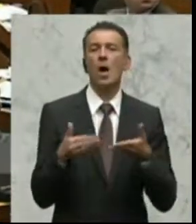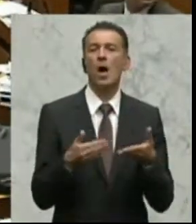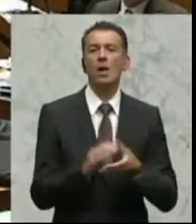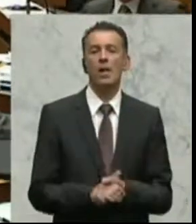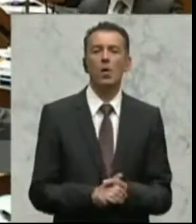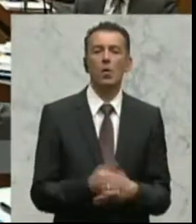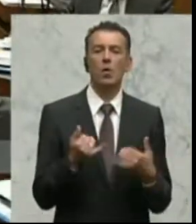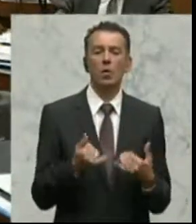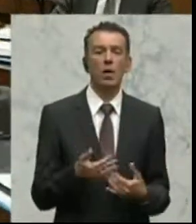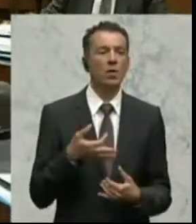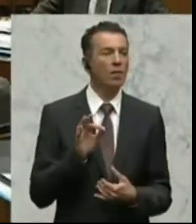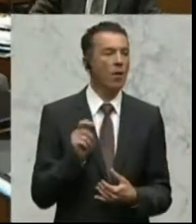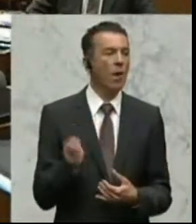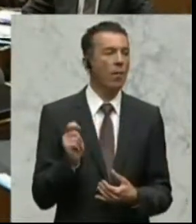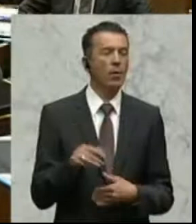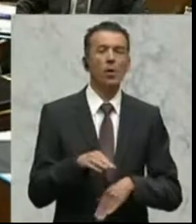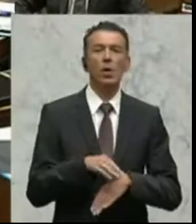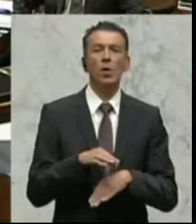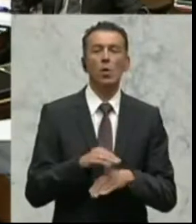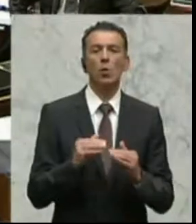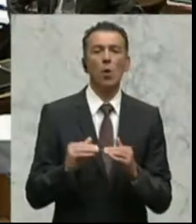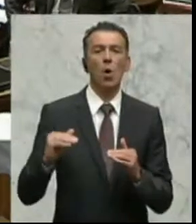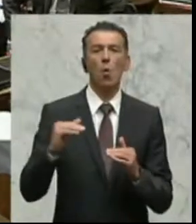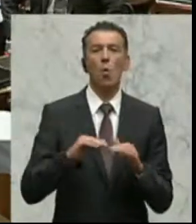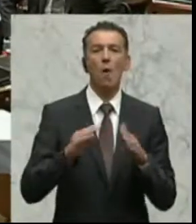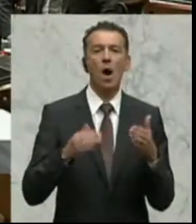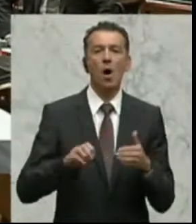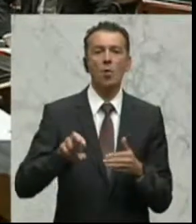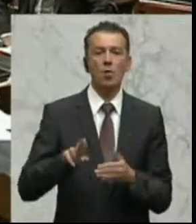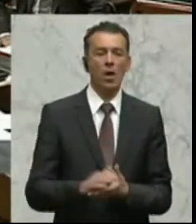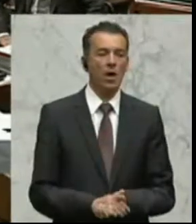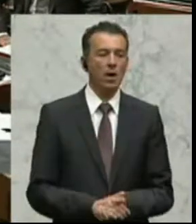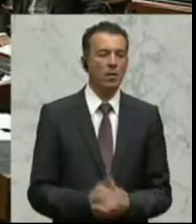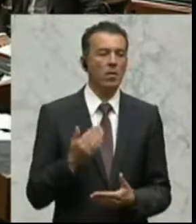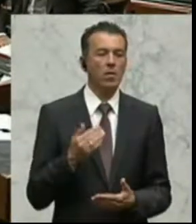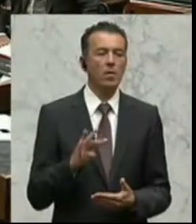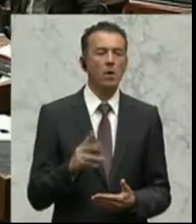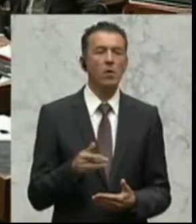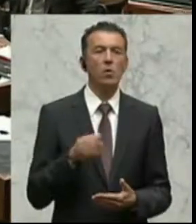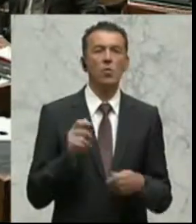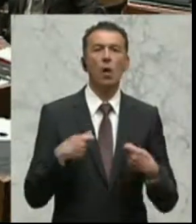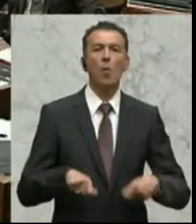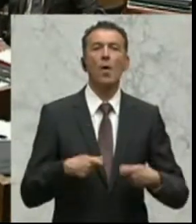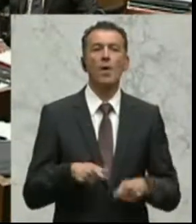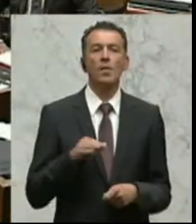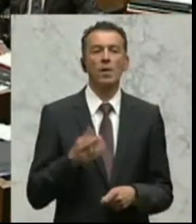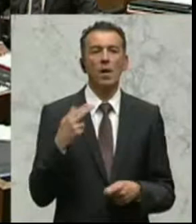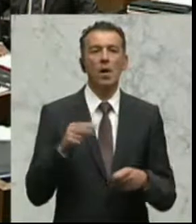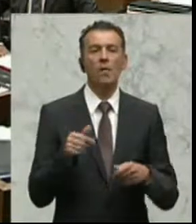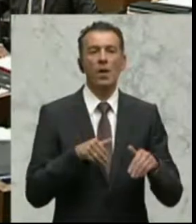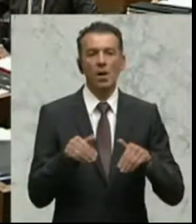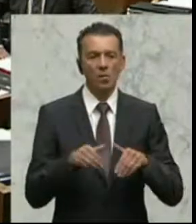Gegenteil sogar standortschädlich im Sinne der Wirtschaft sei, argumentiert Markus Franz vom Team Stronach die Ablehnung seiner